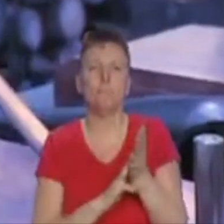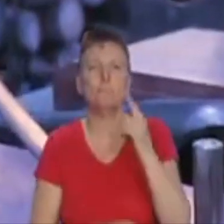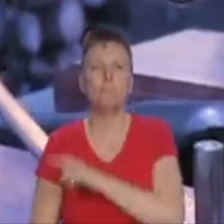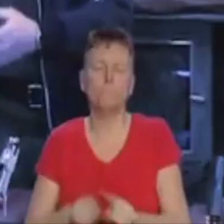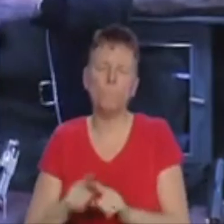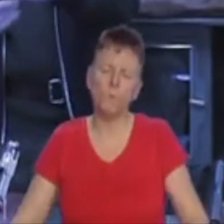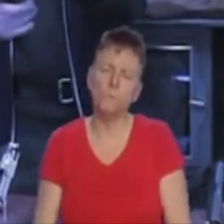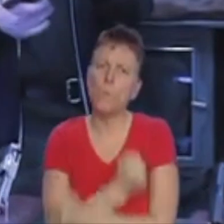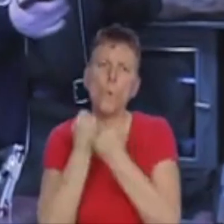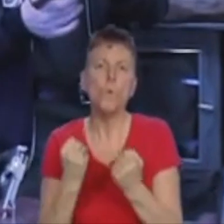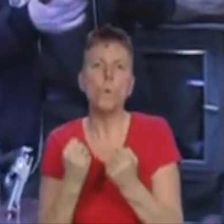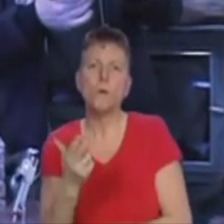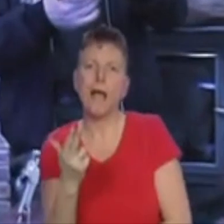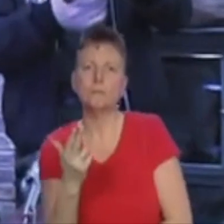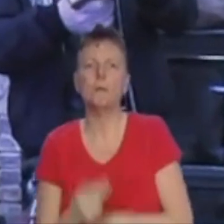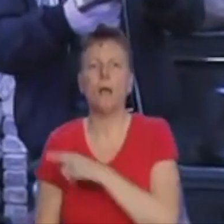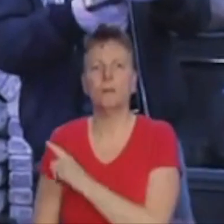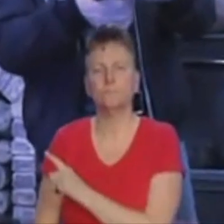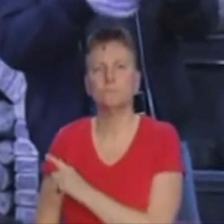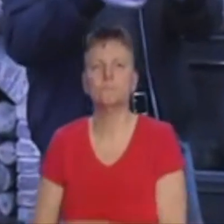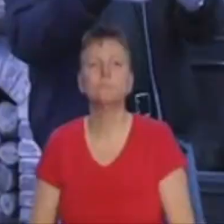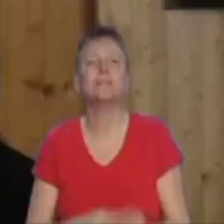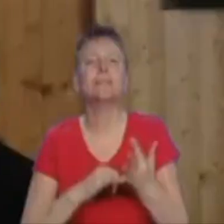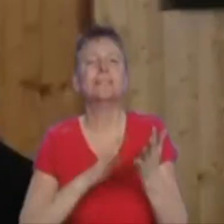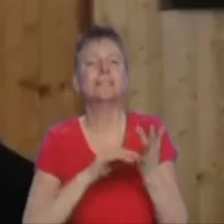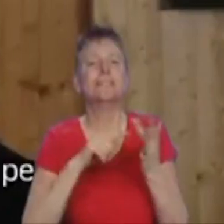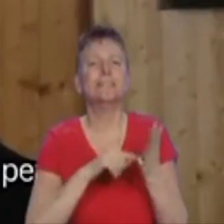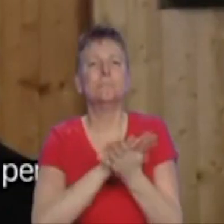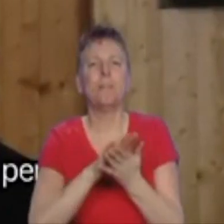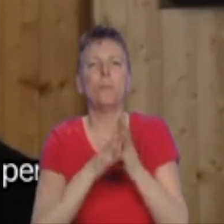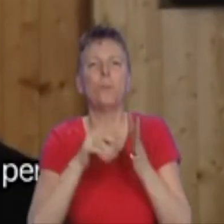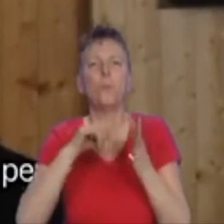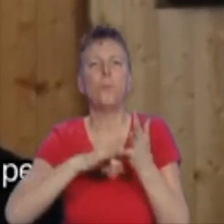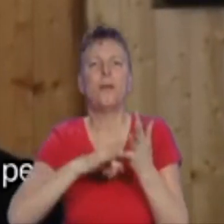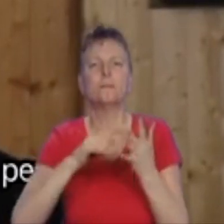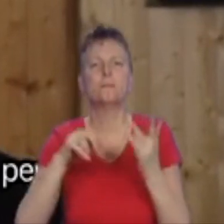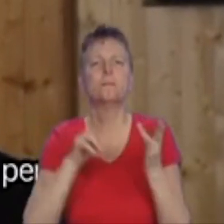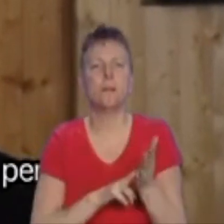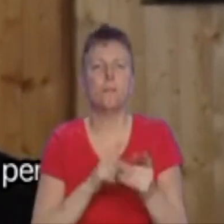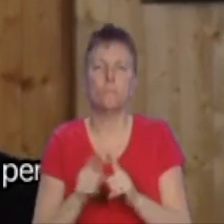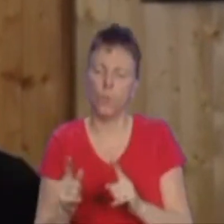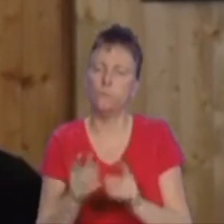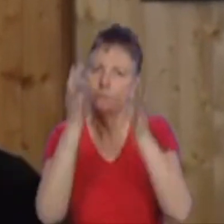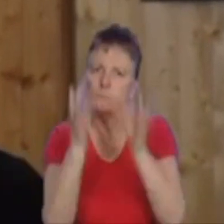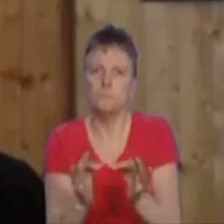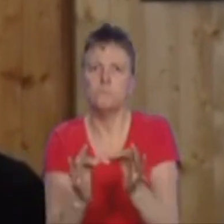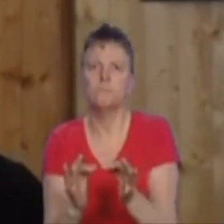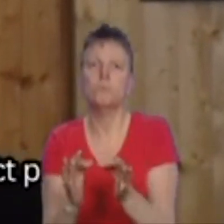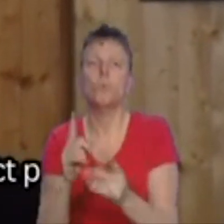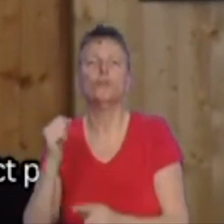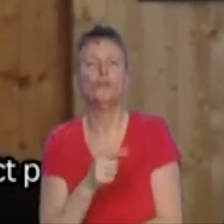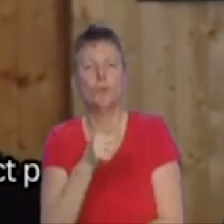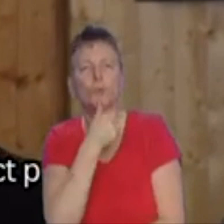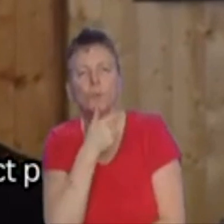The Smith & Wesson is the most accurate. Pour arriver au tir parfait, qu'est-ce qu'il faut faire? Maîtriser